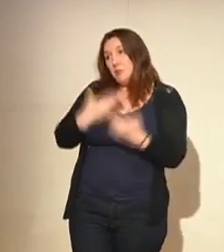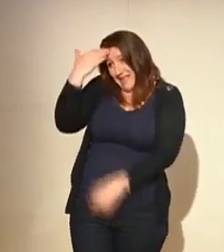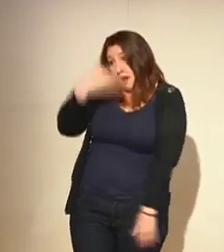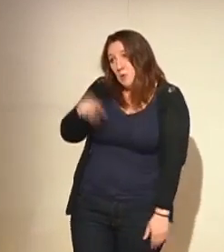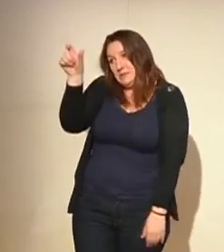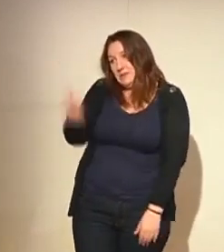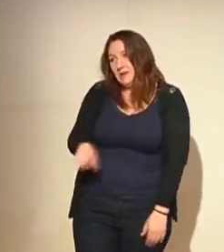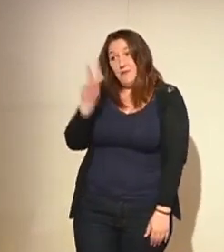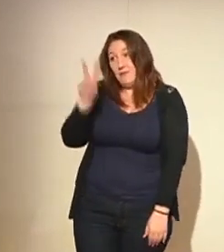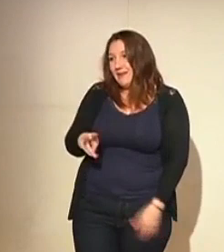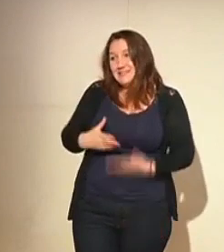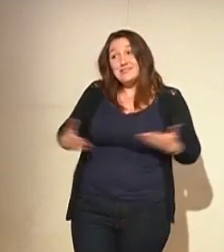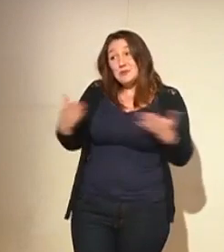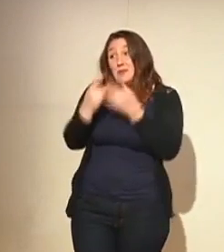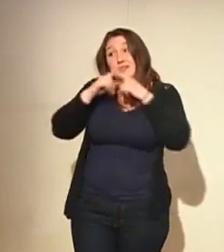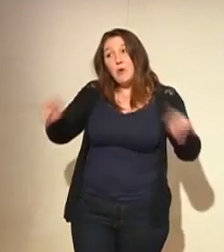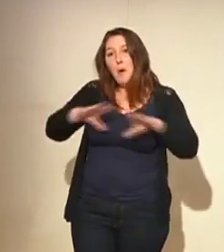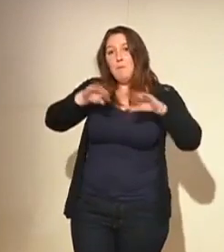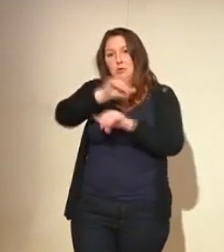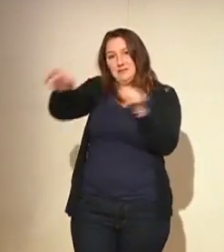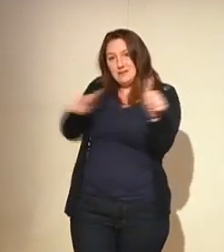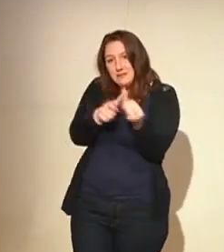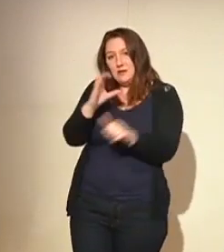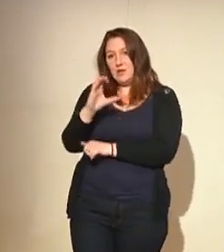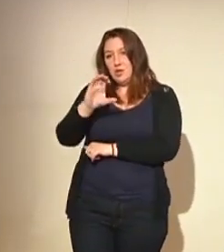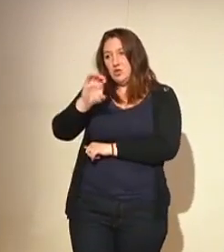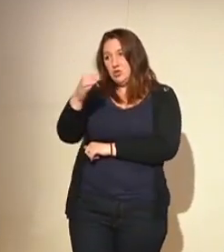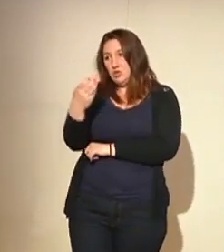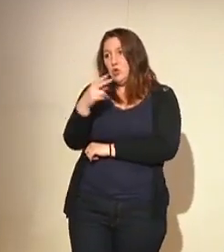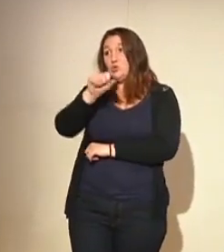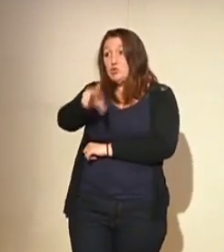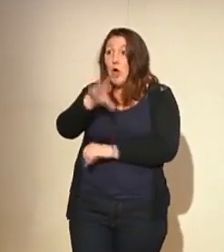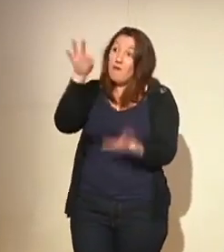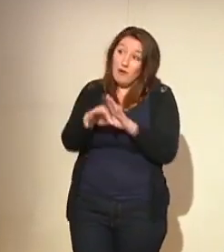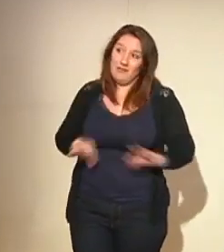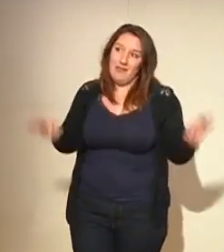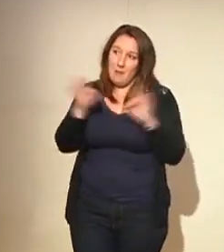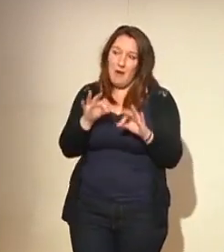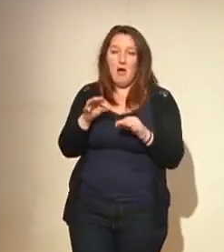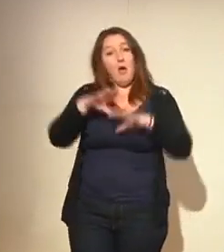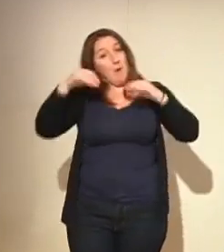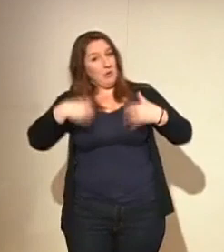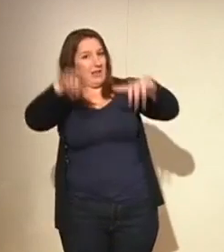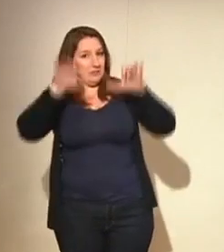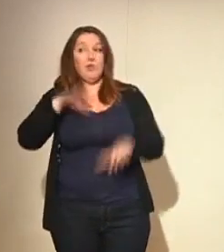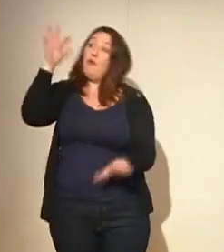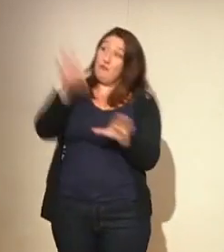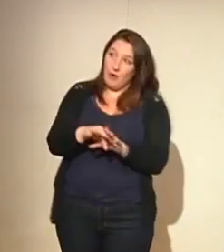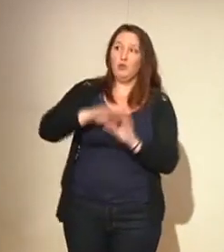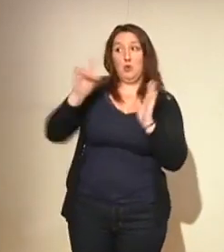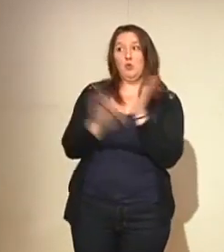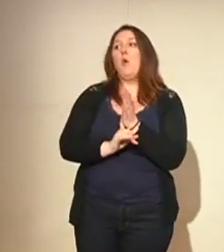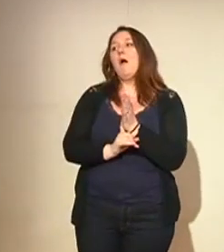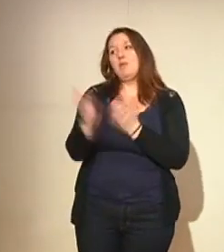même nature un poste de censeur est un poste sans droit au vote un poste d'administrateur est un poste qui ouvre le droit au vote au sein du